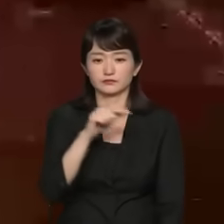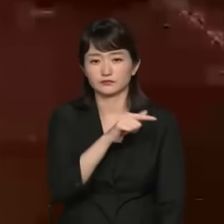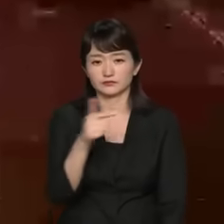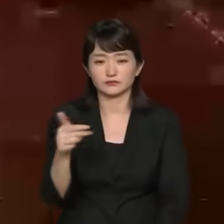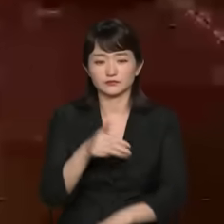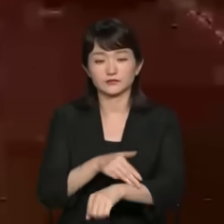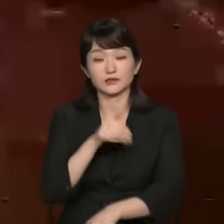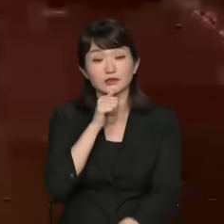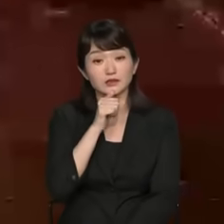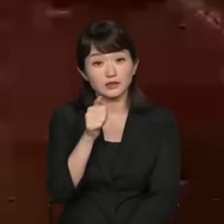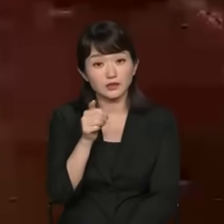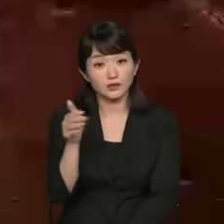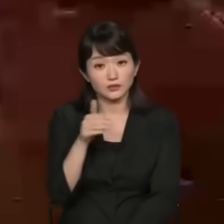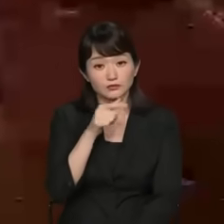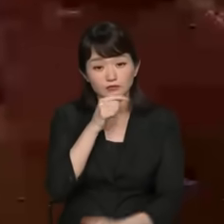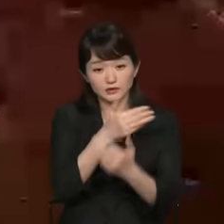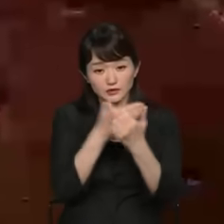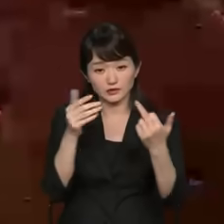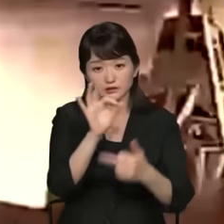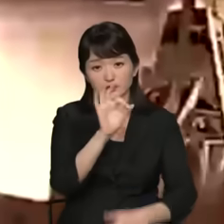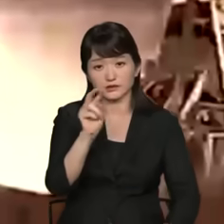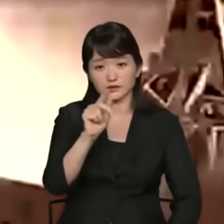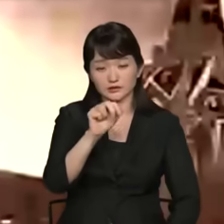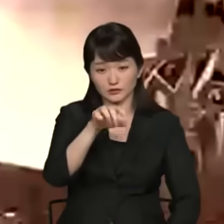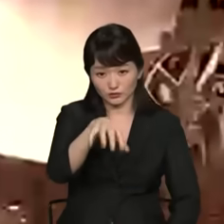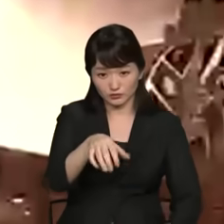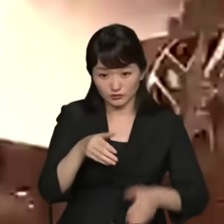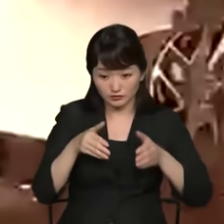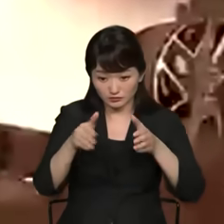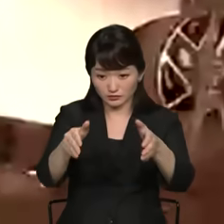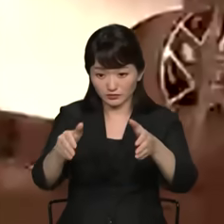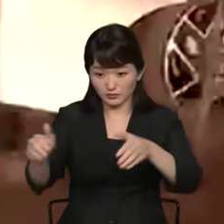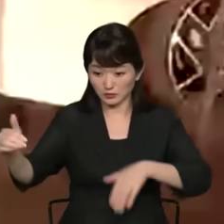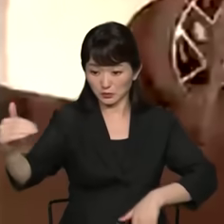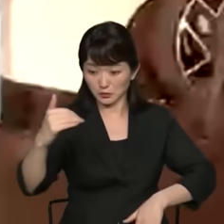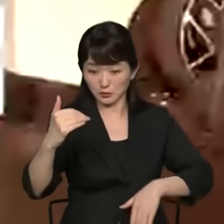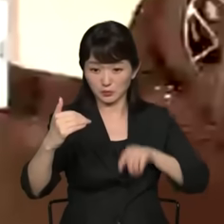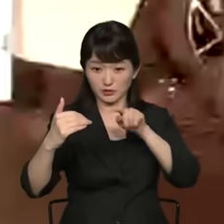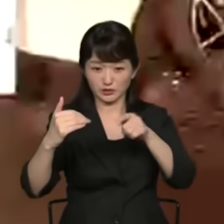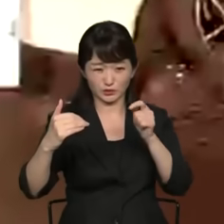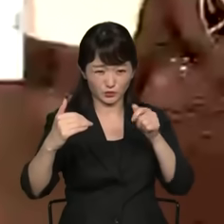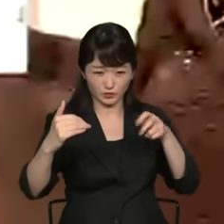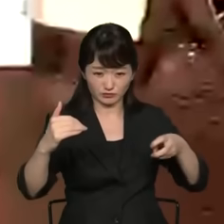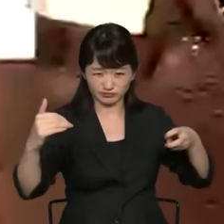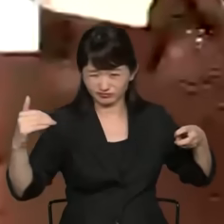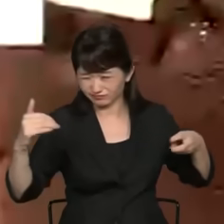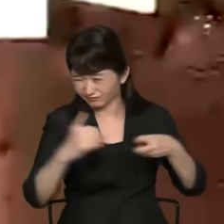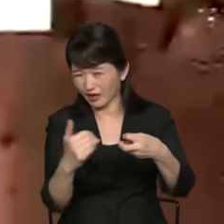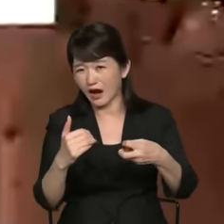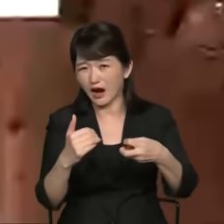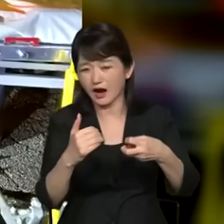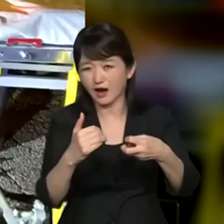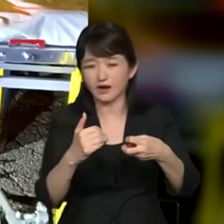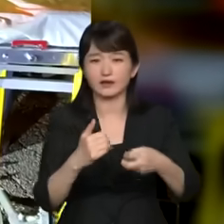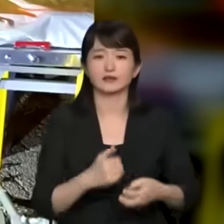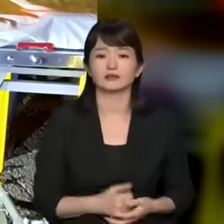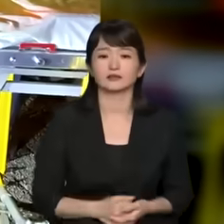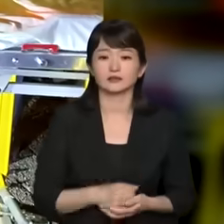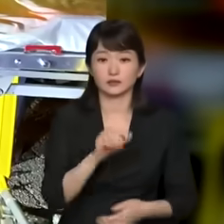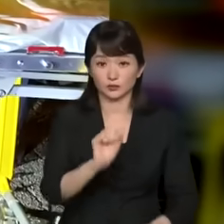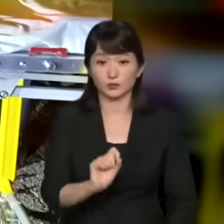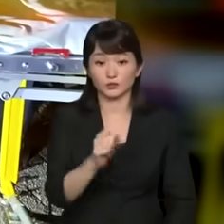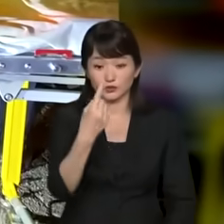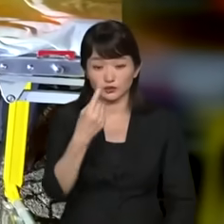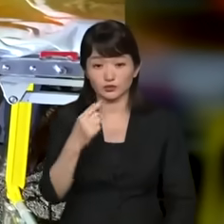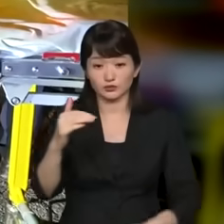8시 50분쯤 강원도 양양군의 한 도로에서 역주행하던 승용차가 소형 SUV와 충돌했습니다. 이 사고로